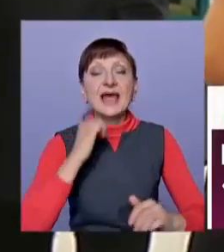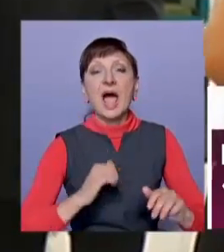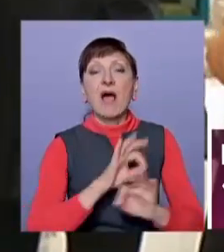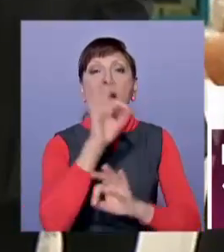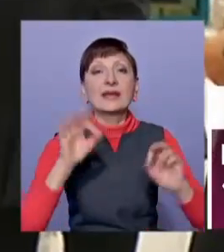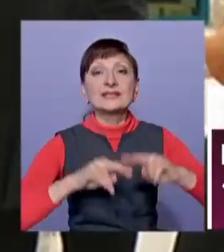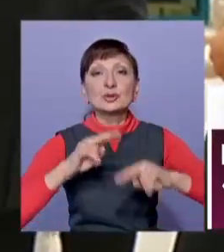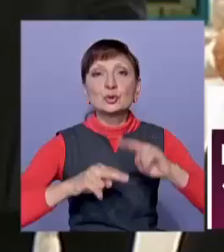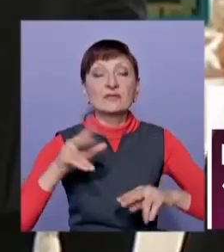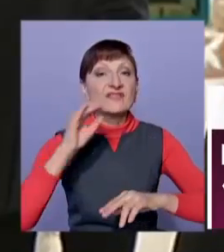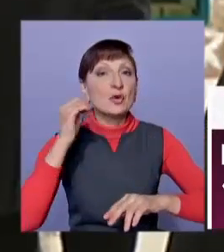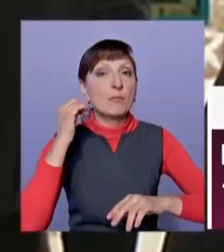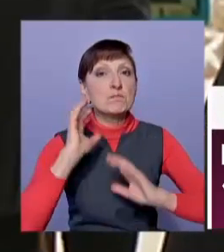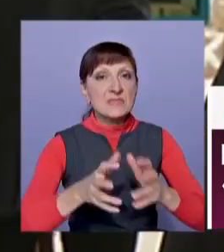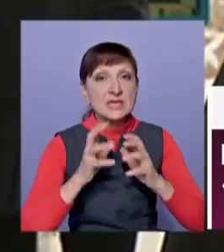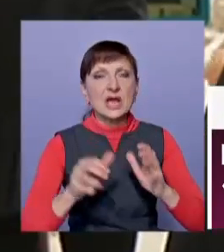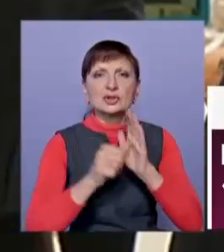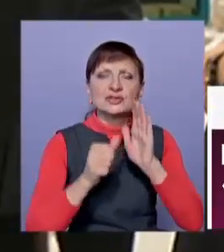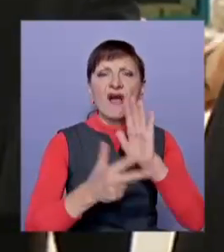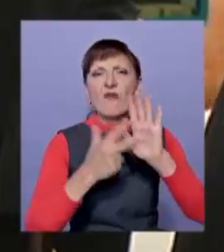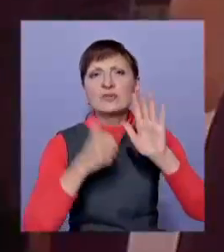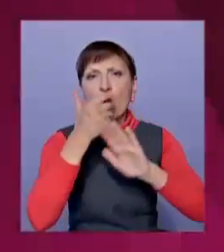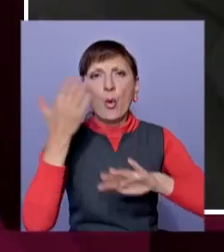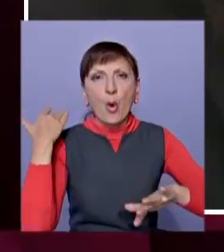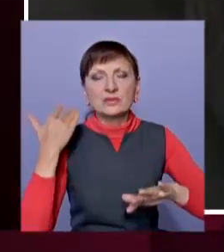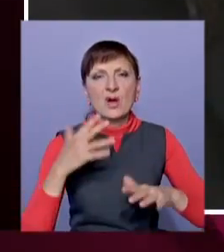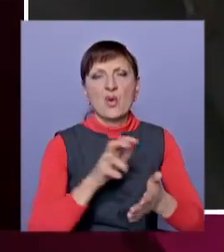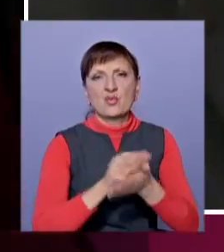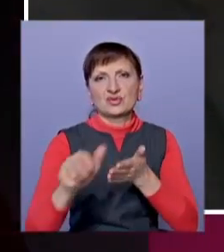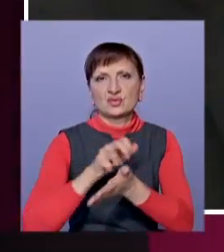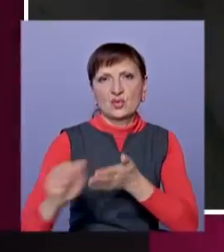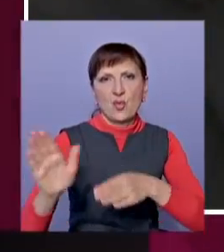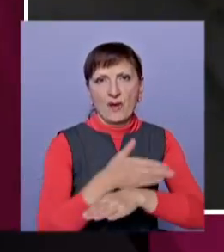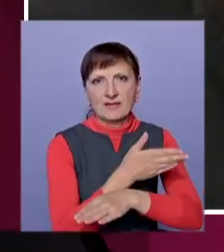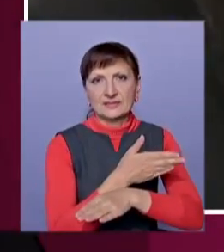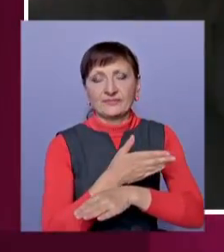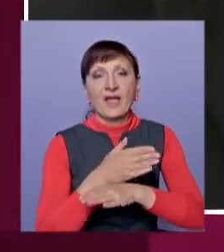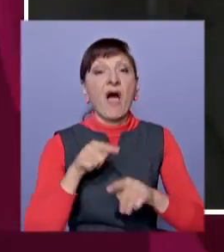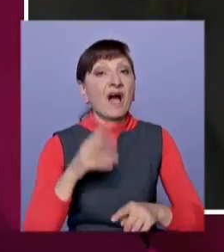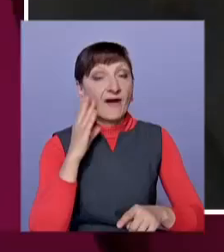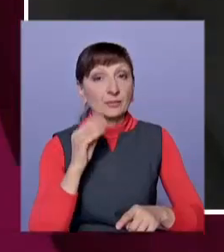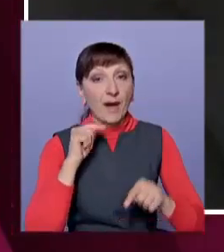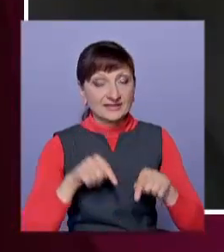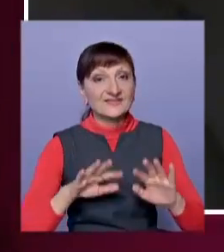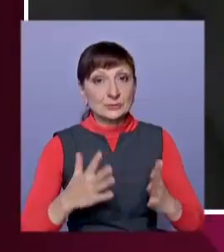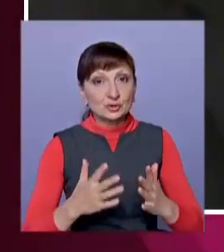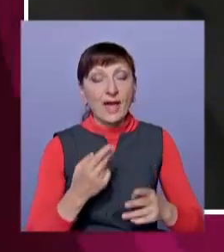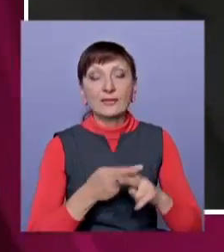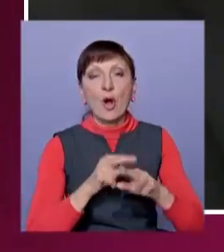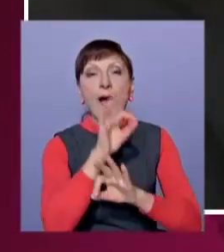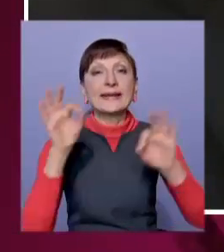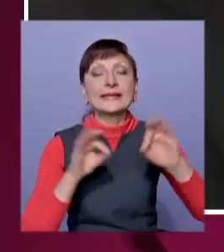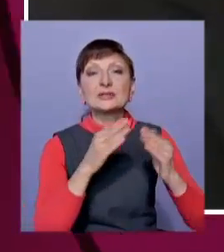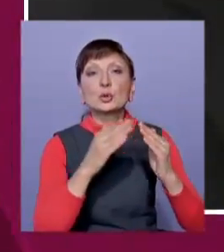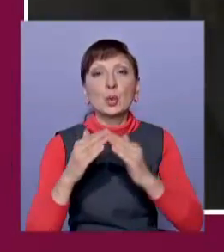архитектура во всем мире, архитектура 60-х, 80-х массово уничтожается. В случае Алматы эта архитектура выглядит